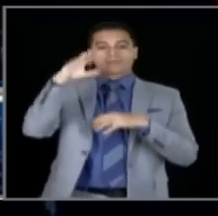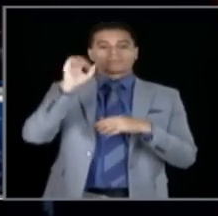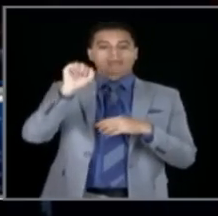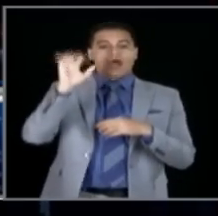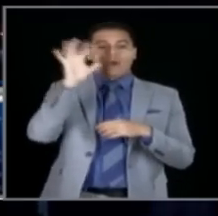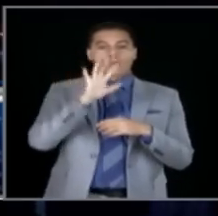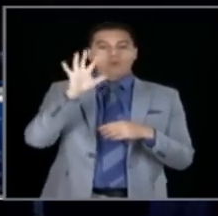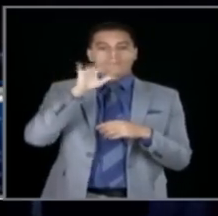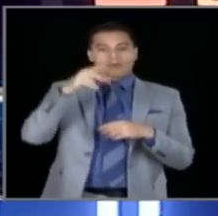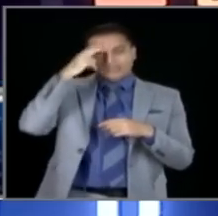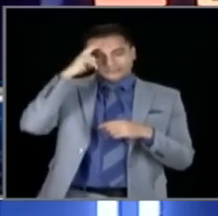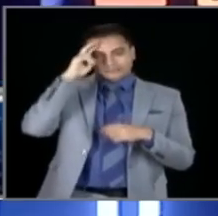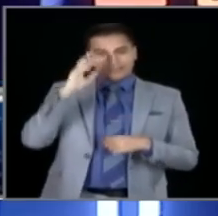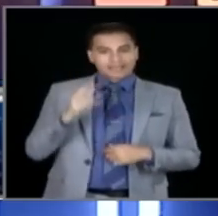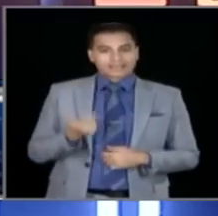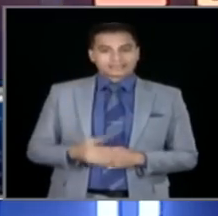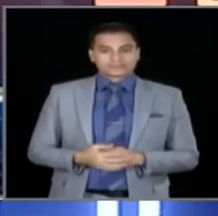الأوروبية، فما هي؟